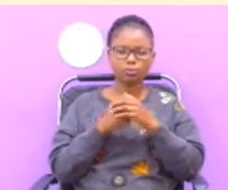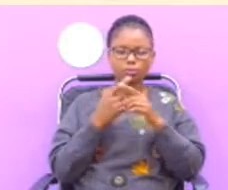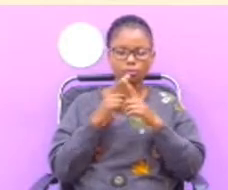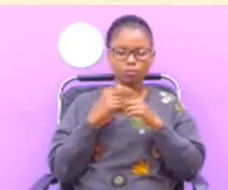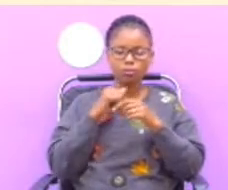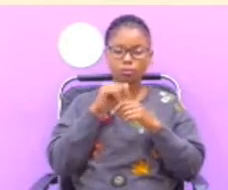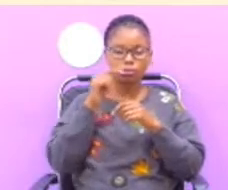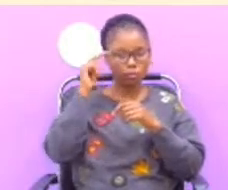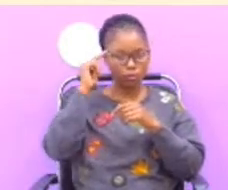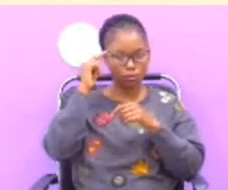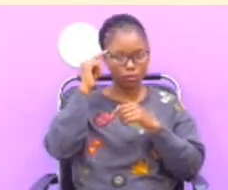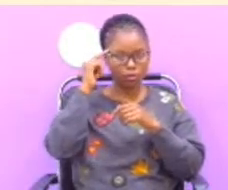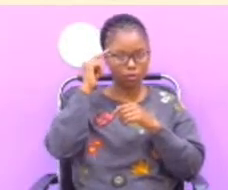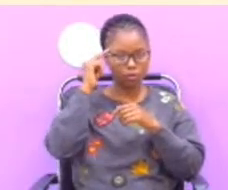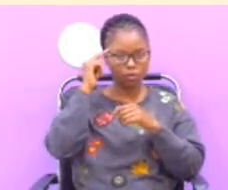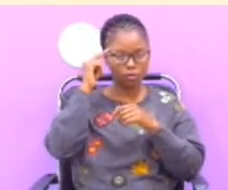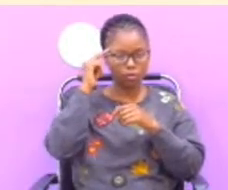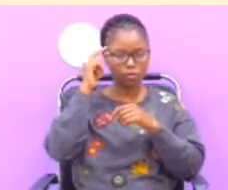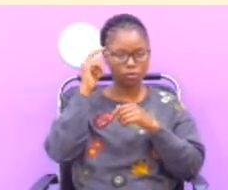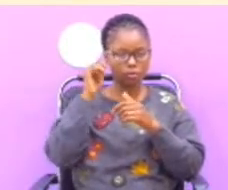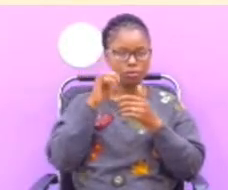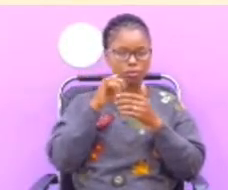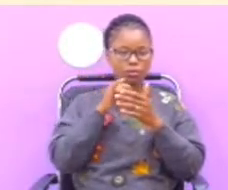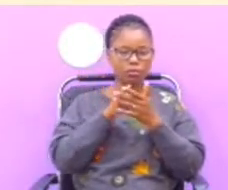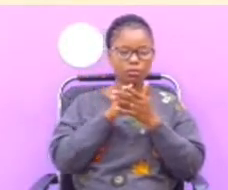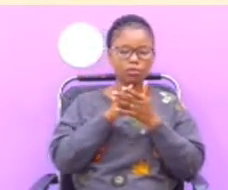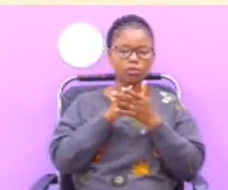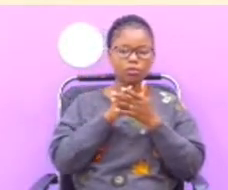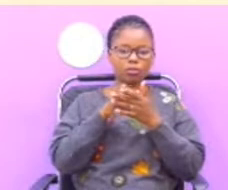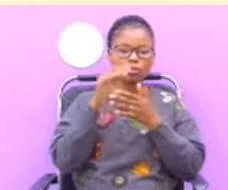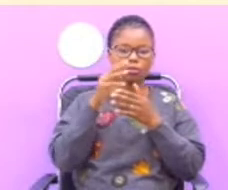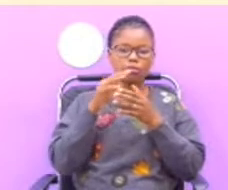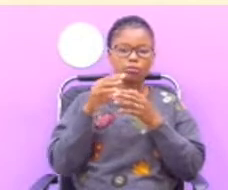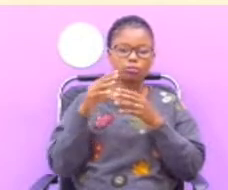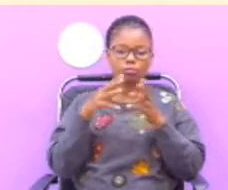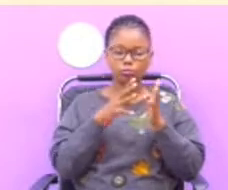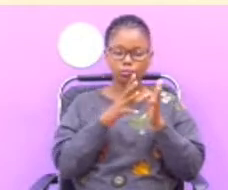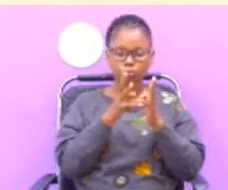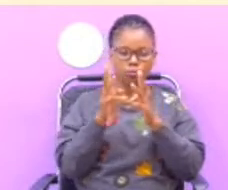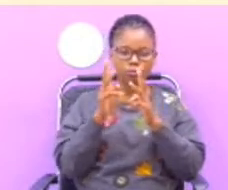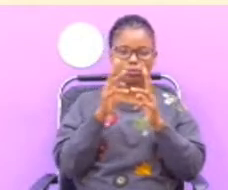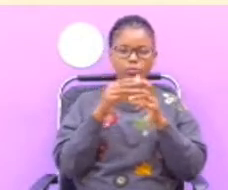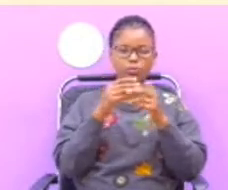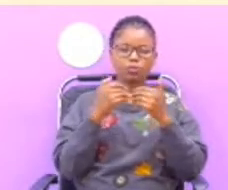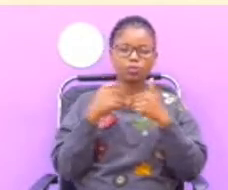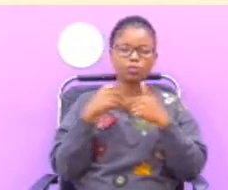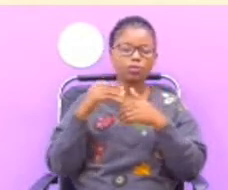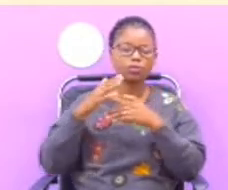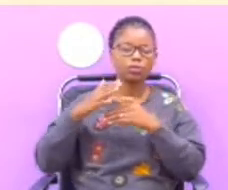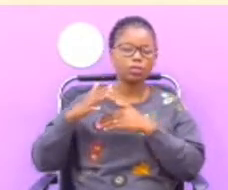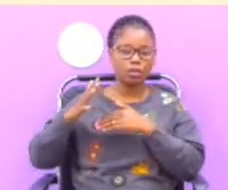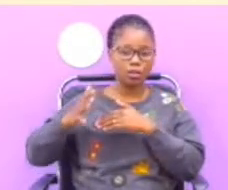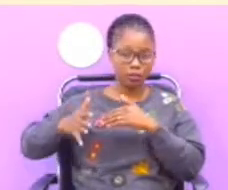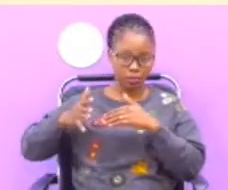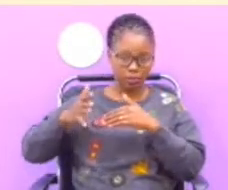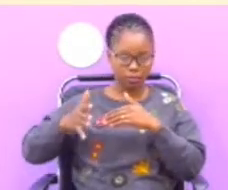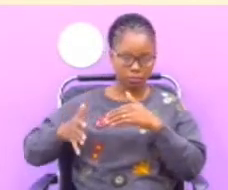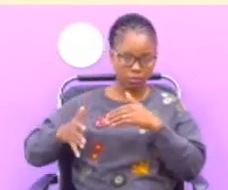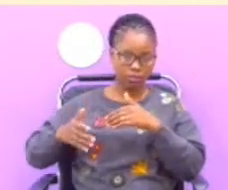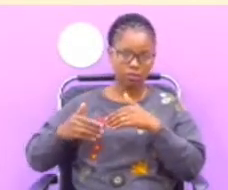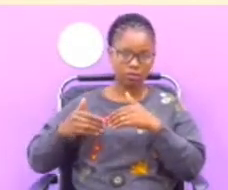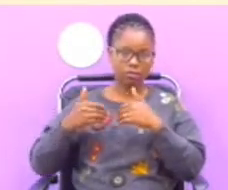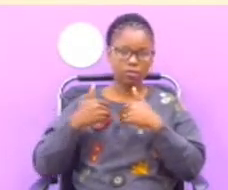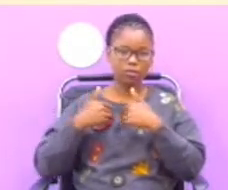hihi ta iria-ini ria Naivasha ni riri Whale kana Shark ndiũĩ kana ta kuu ni gukoragwo iria-ini